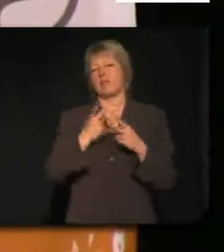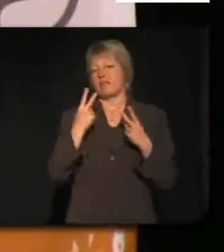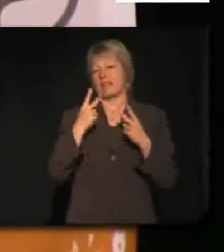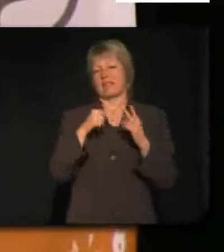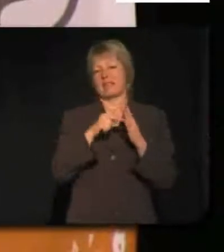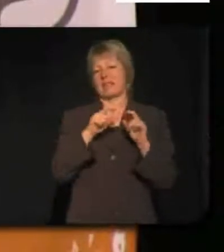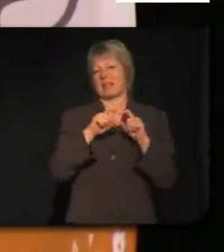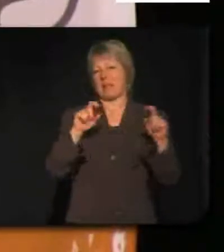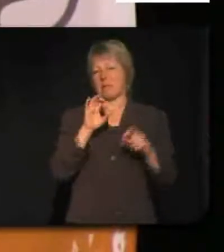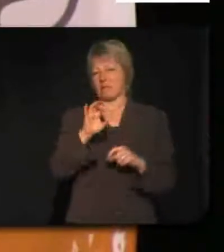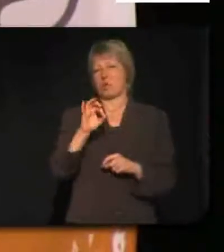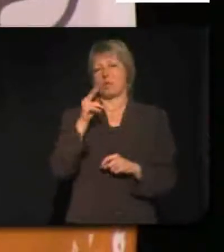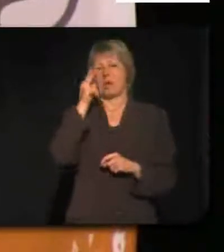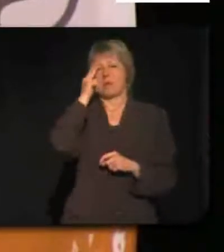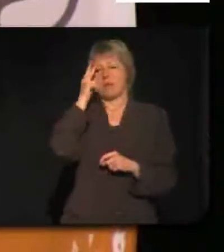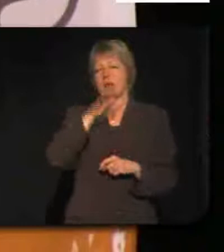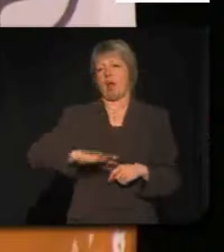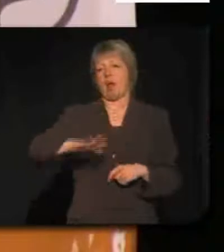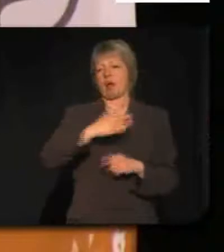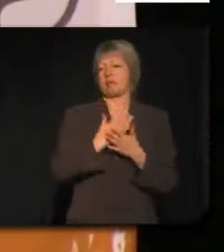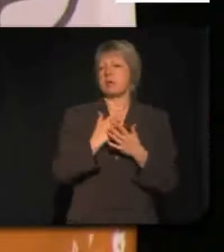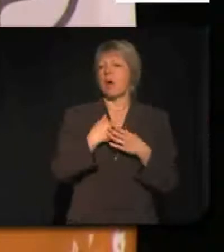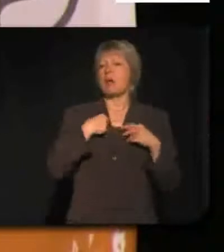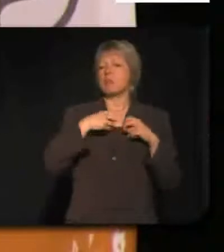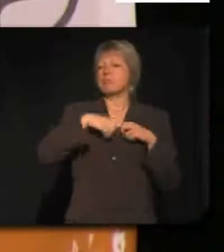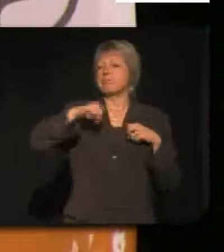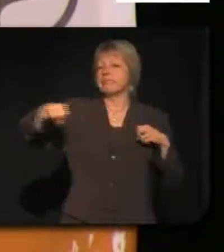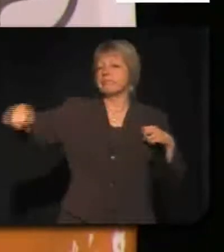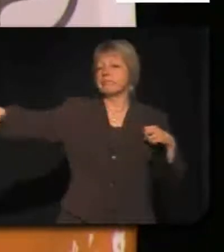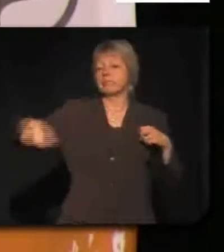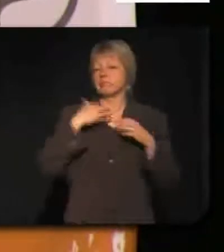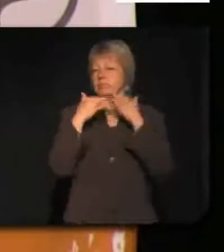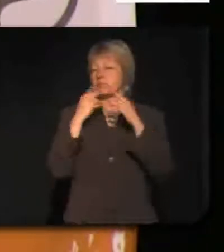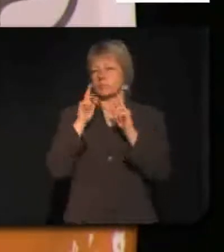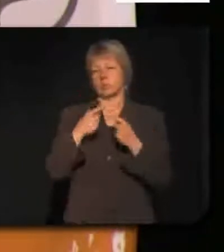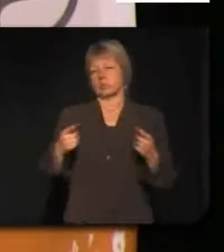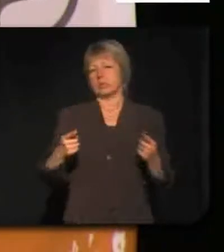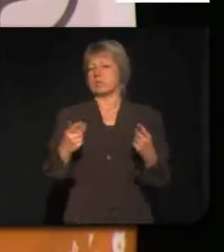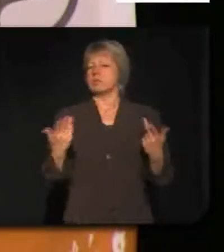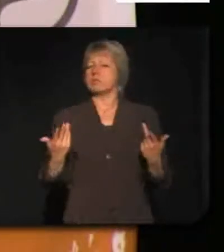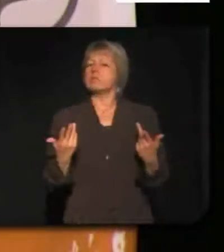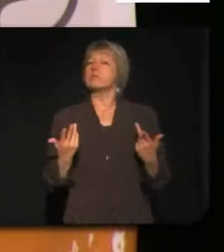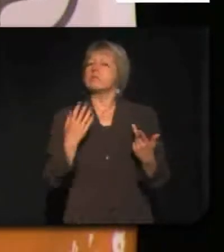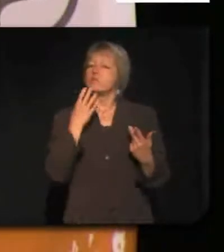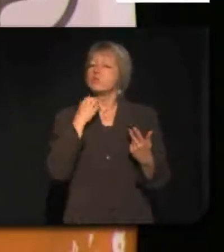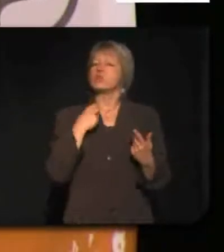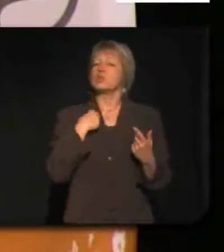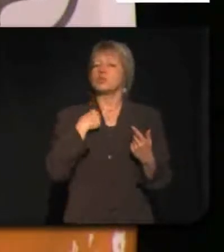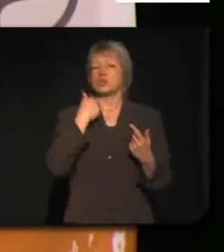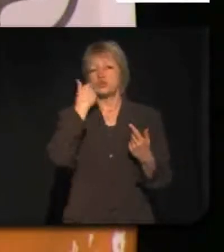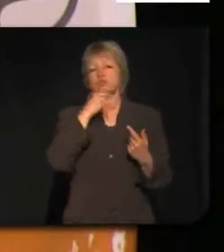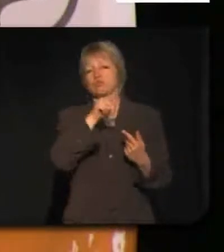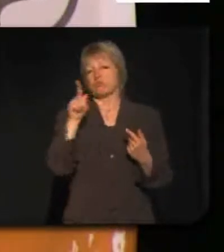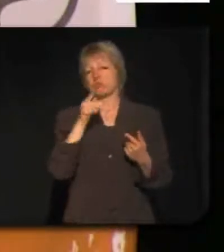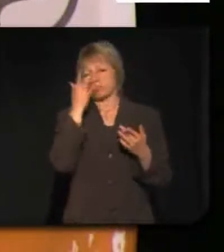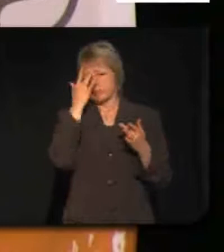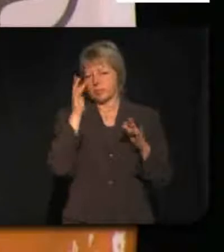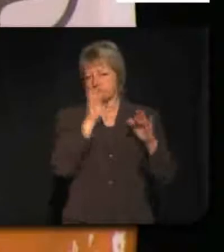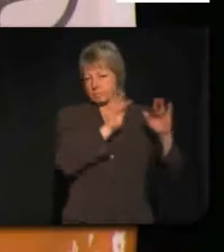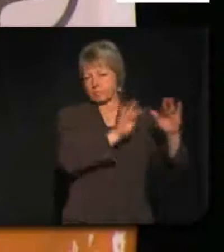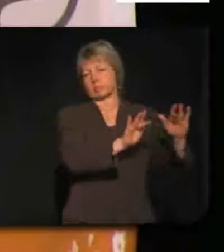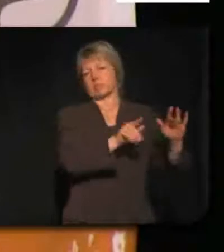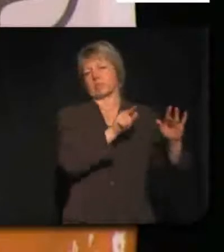deswegen will ich jetzt nicht lange noch länger Worte fassen sondern plädiere dafür pa also